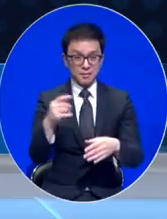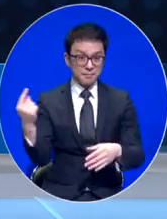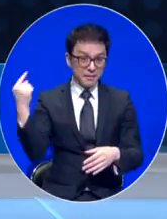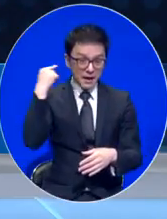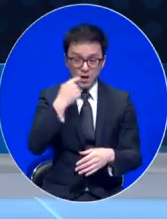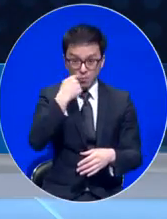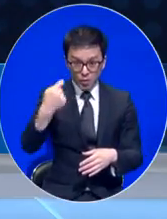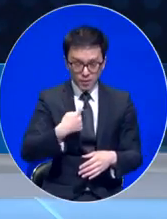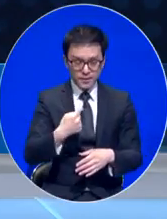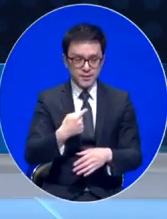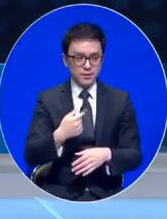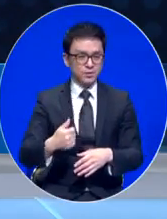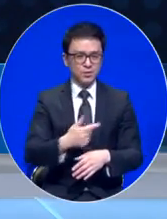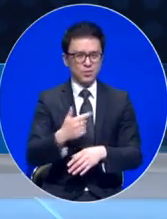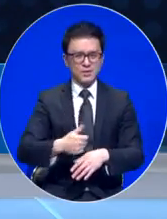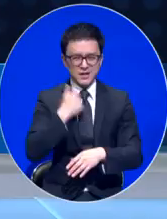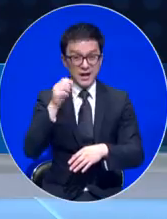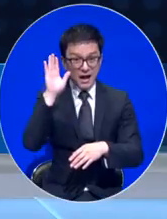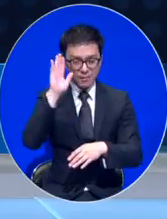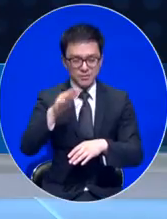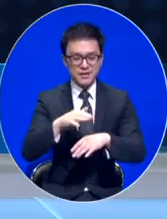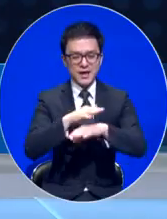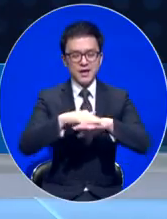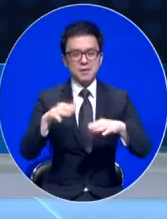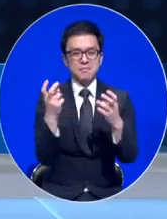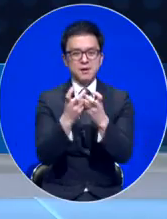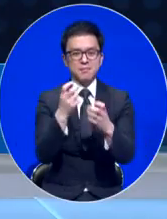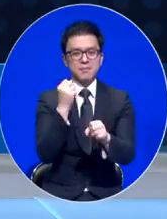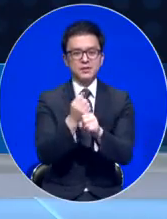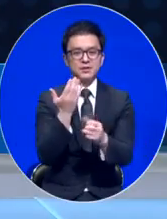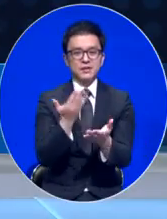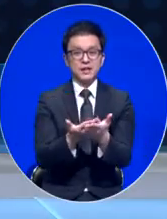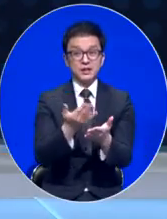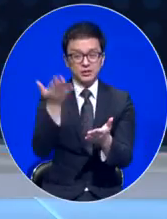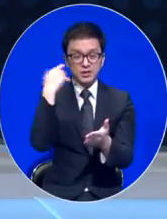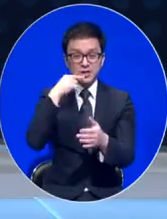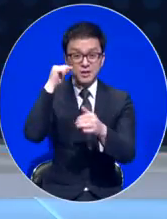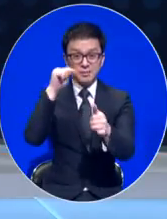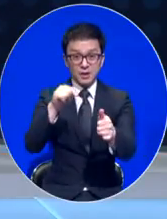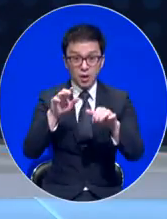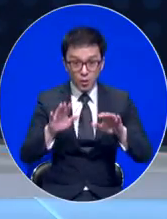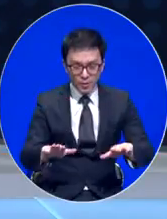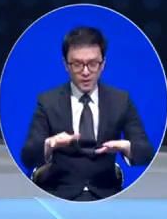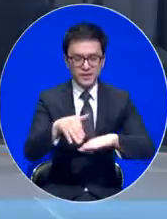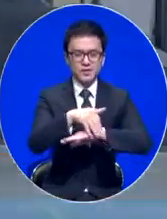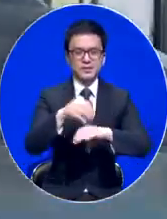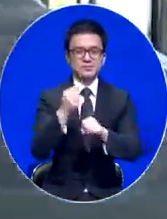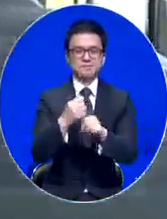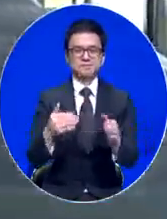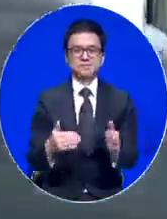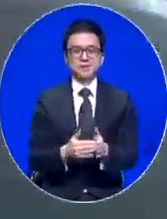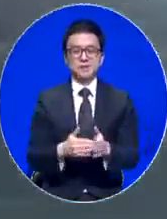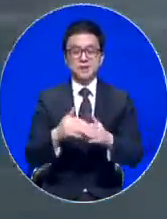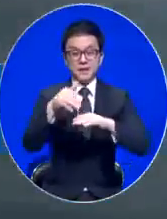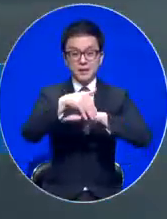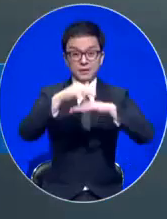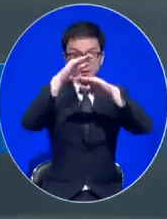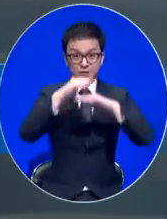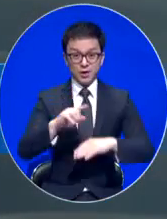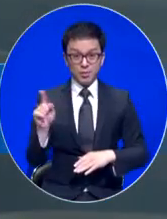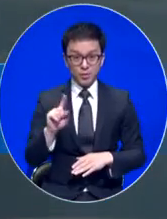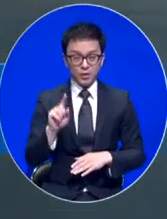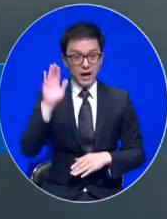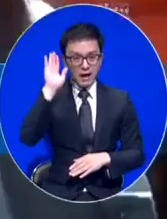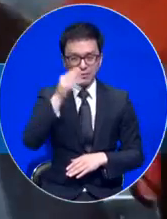것을 지시했습니다. 이번 대책은 그 후속 조치라고 보시면 됩니다. 이번 대책의 핵심은 올해 말까지 잠자는